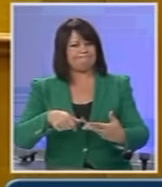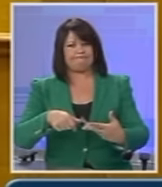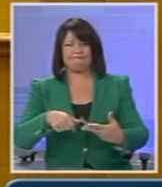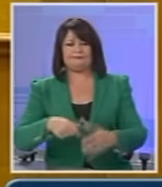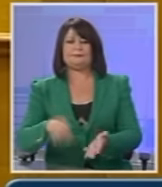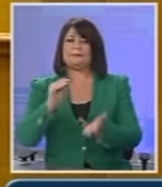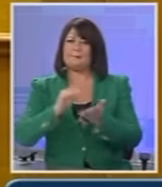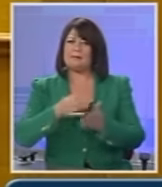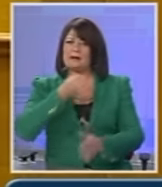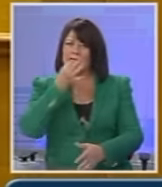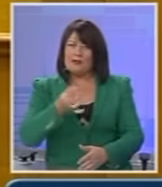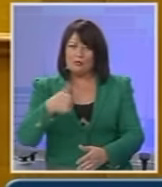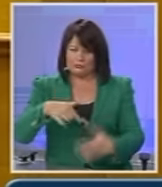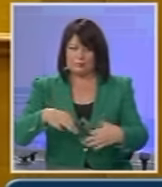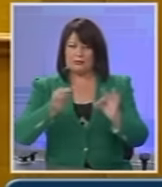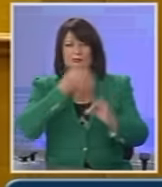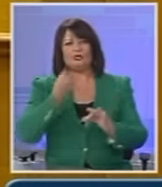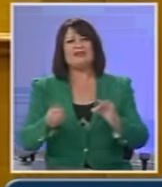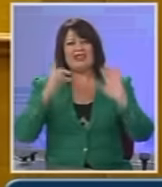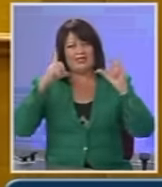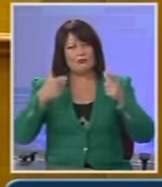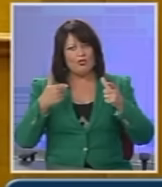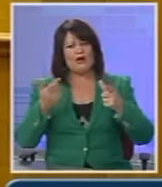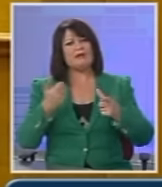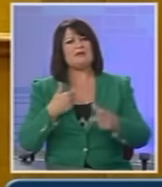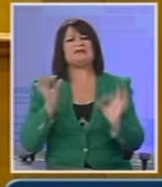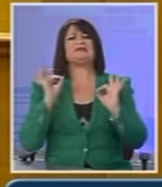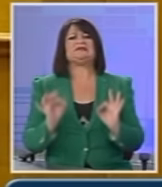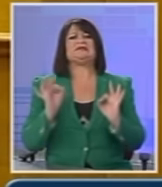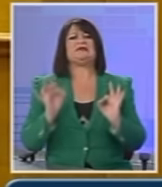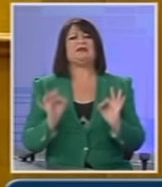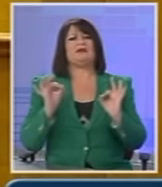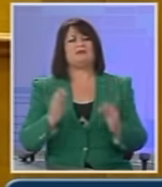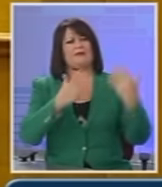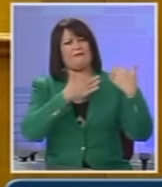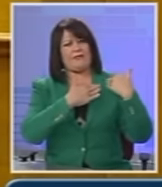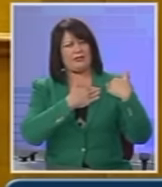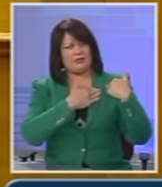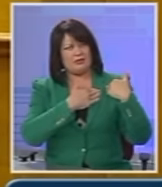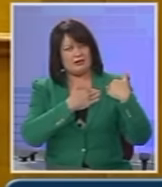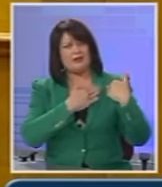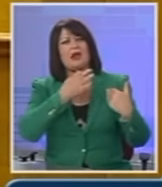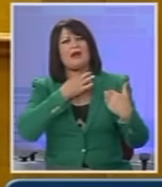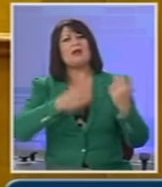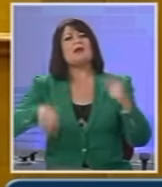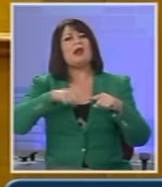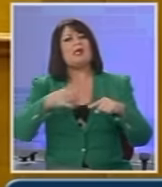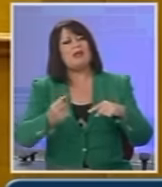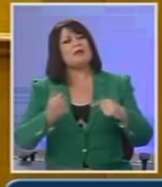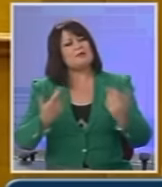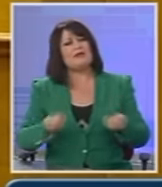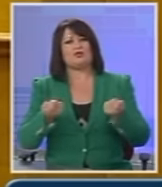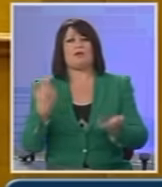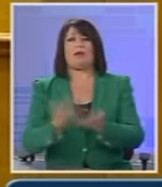επαναλάβω από την αρχή τώρα ότι η Νέα Δημοκρατία θα σταθεί με συνέπεια, με ευθύνη μπροστά στις ανάγκες της χώρας. Και